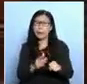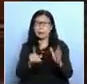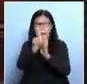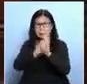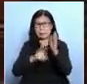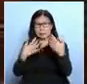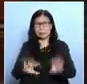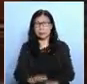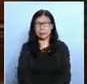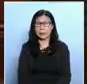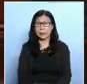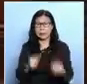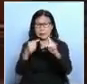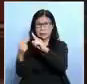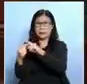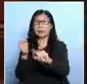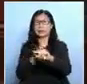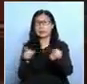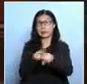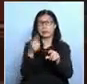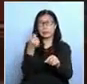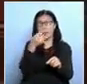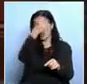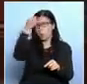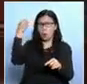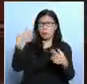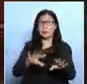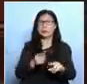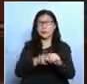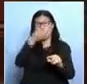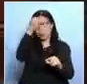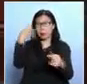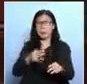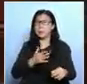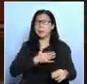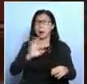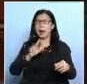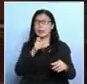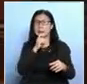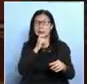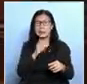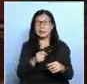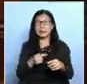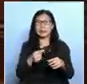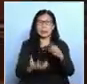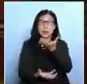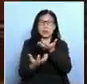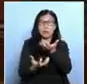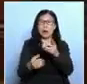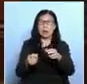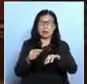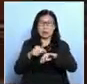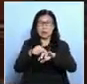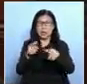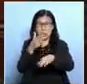落嚟，但是人呢總是很容易忘記，亦都是善忘，亦都唔驚手指會燒傷，一路